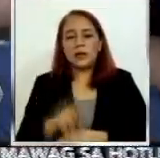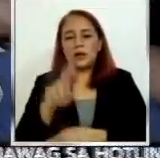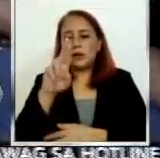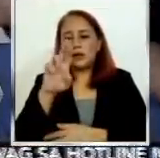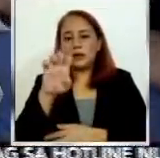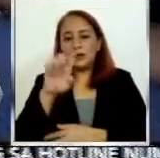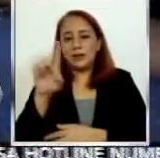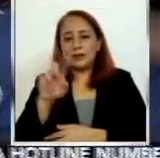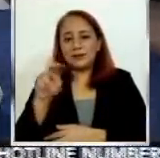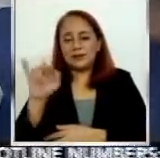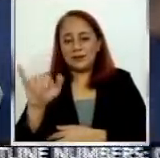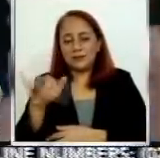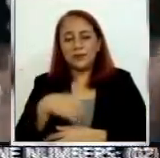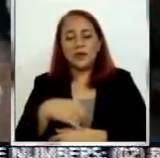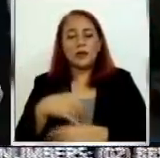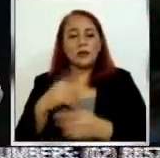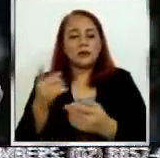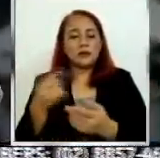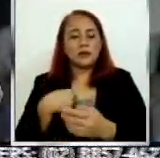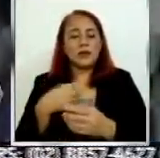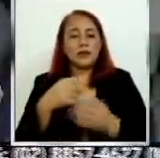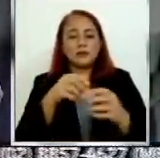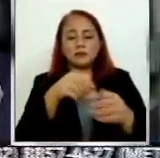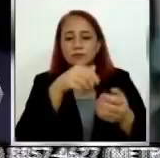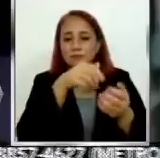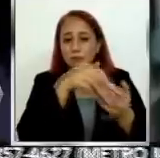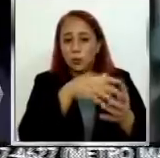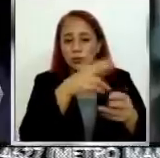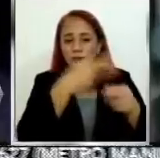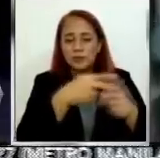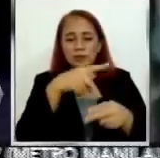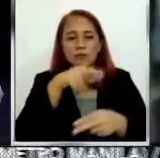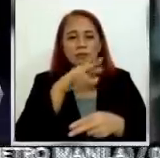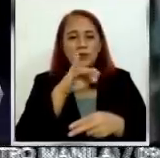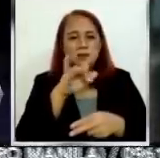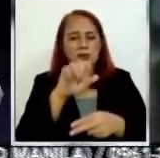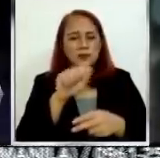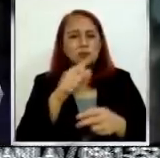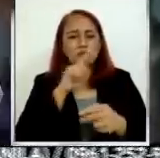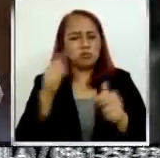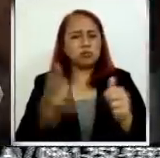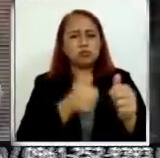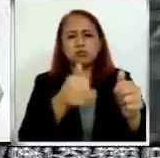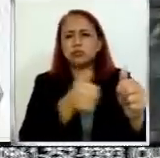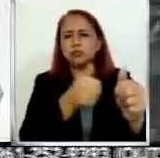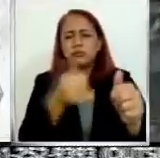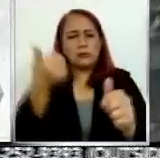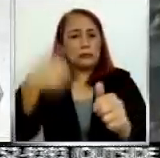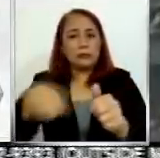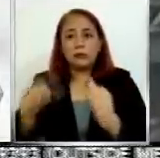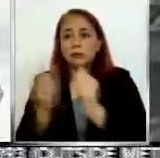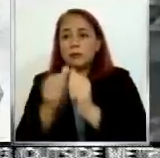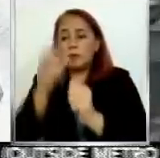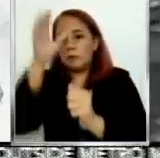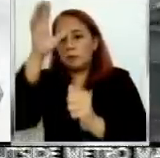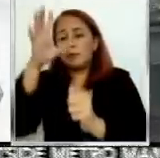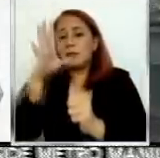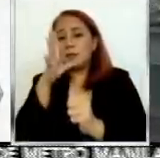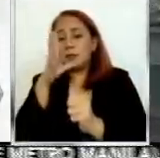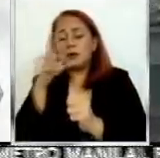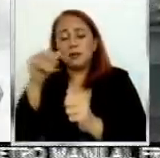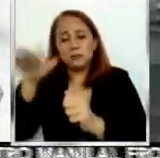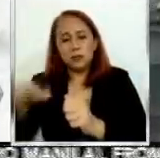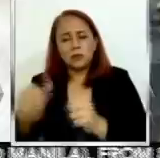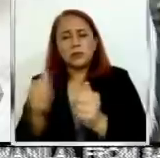ang aso niyang si Princess, talagang nakasunod sa kanya saan man sila magpunta ng kanyang ina. Kasama rin nila itong natutulog